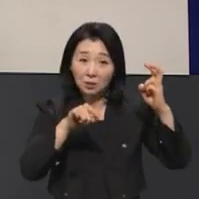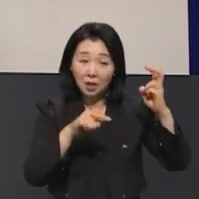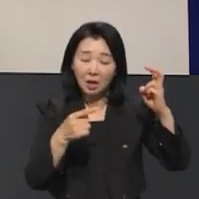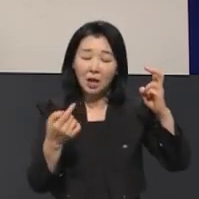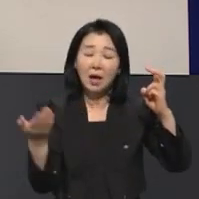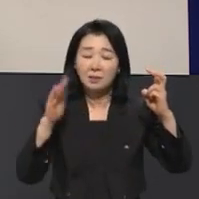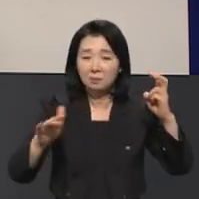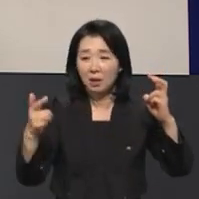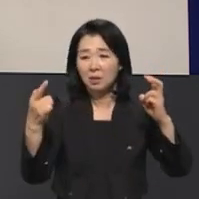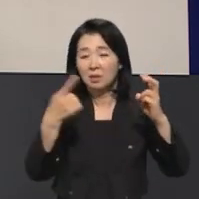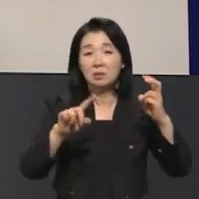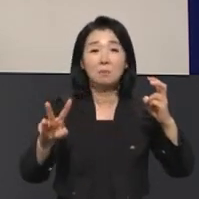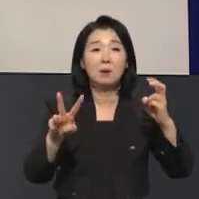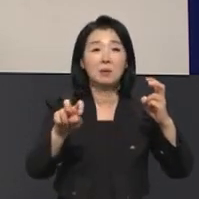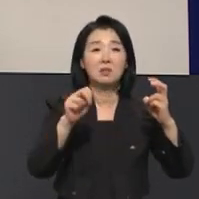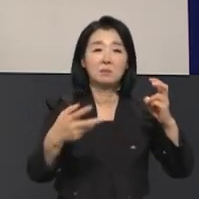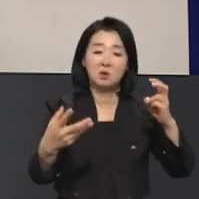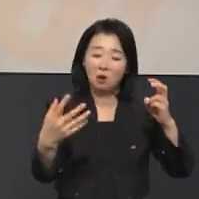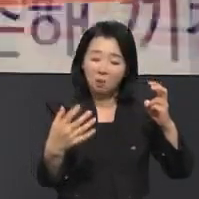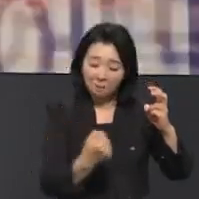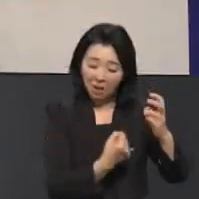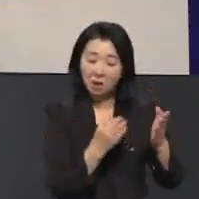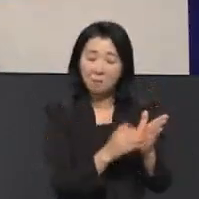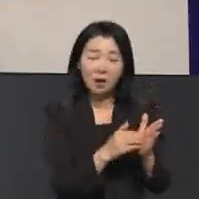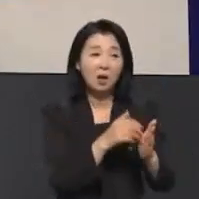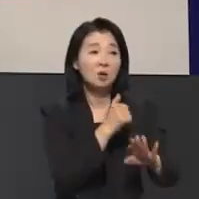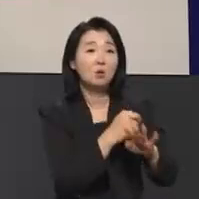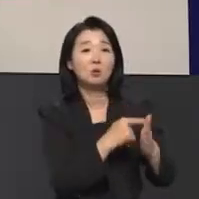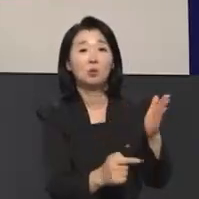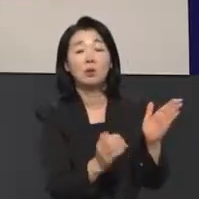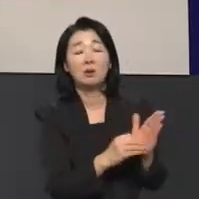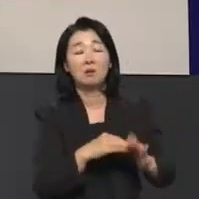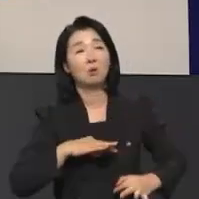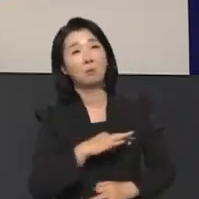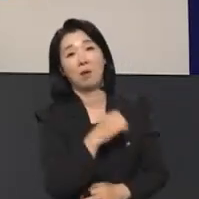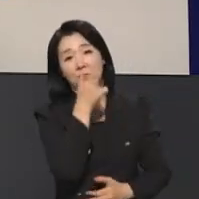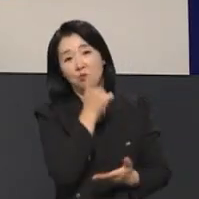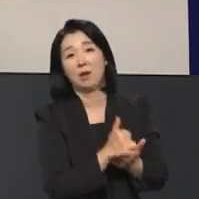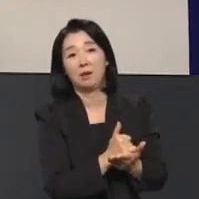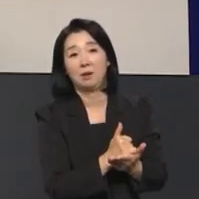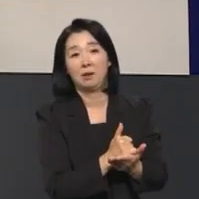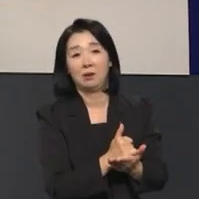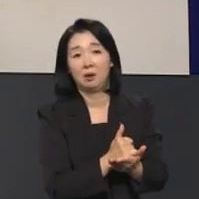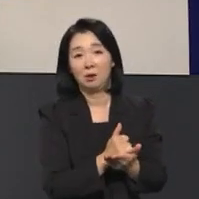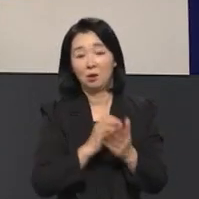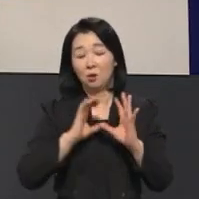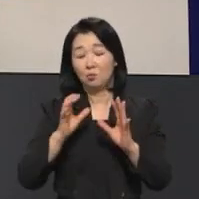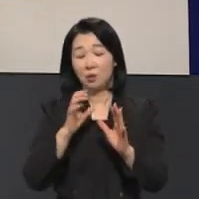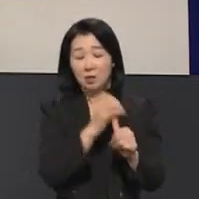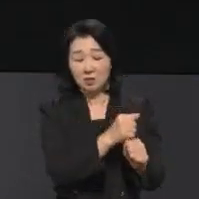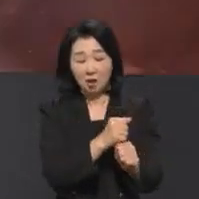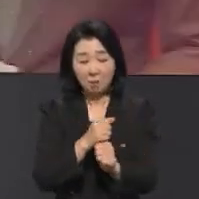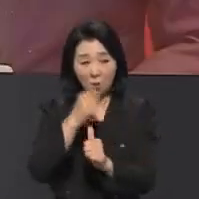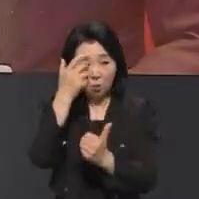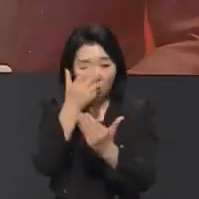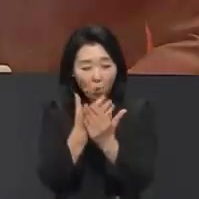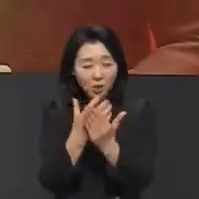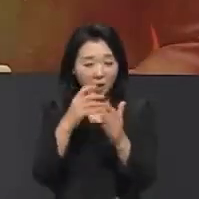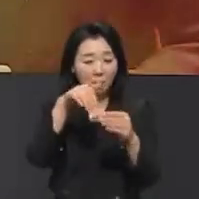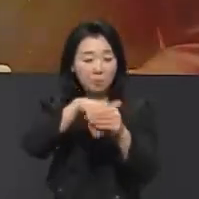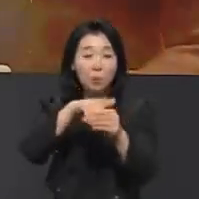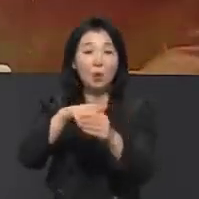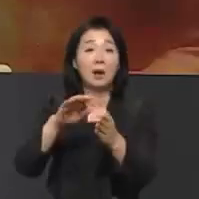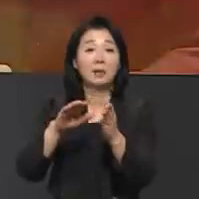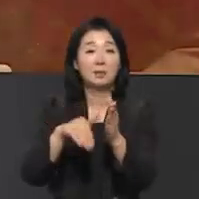원만 받았으니까 이 대표가 손해를 끼친 거라고 주장하면서 배임 혐의를 적용한 건데요. 국회 체포동의안 표결 당시에도 이